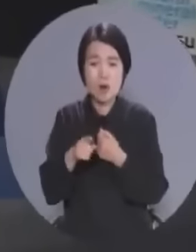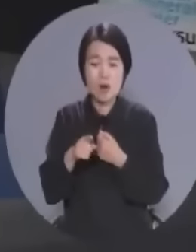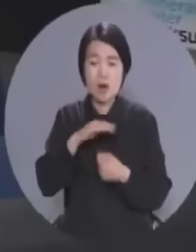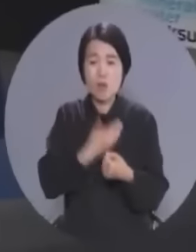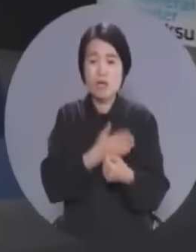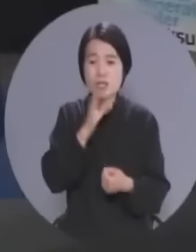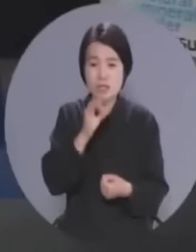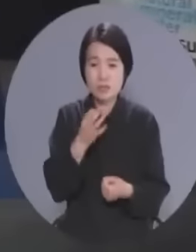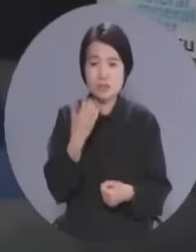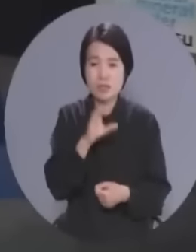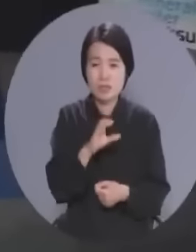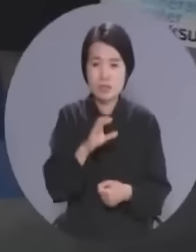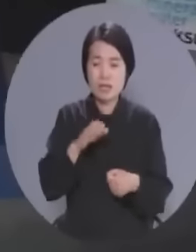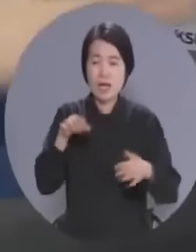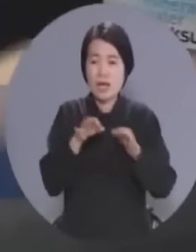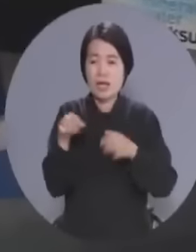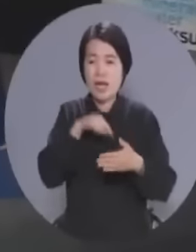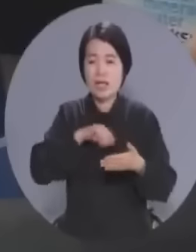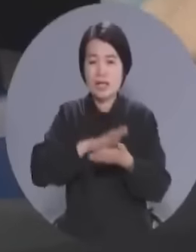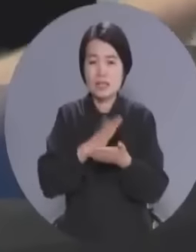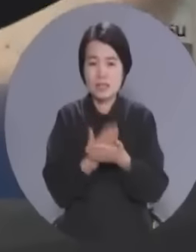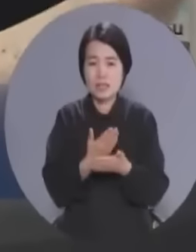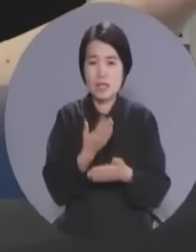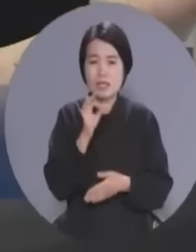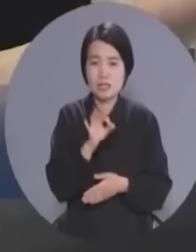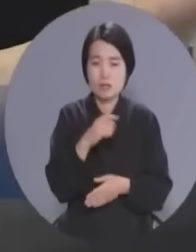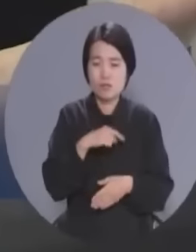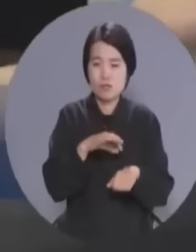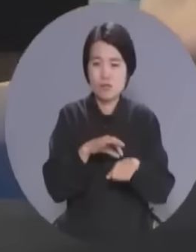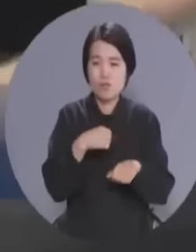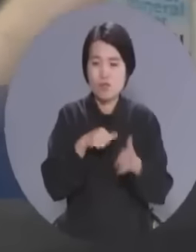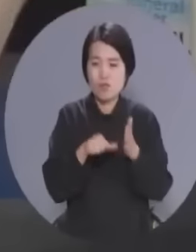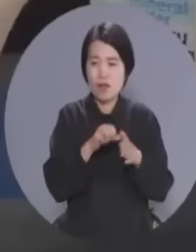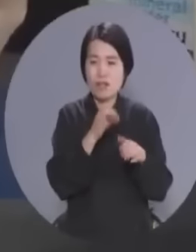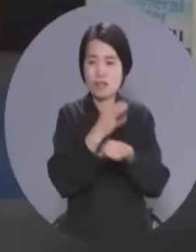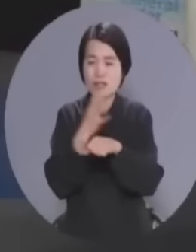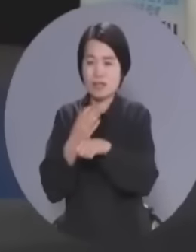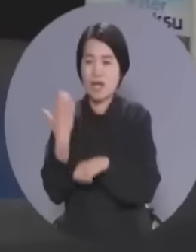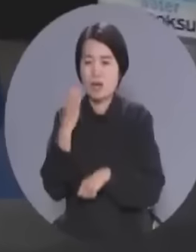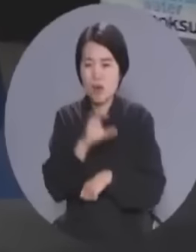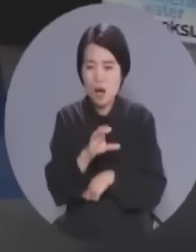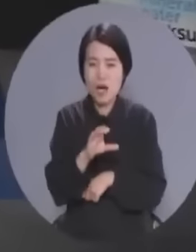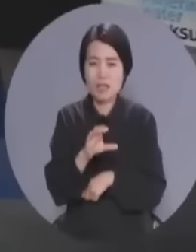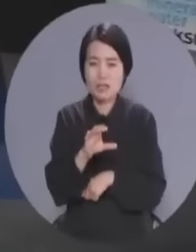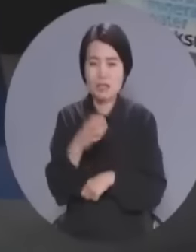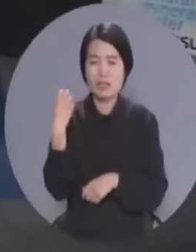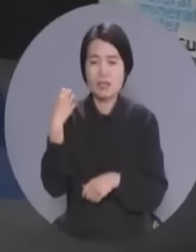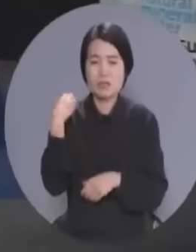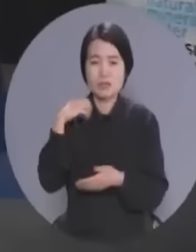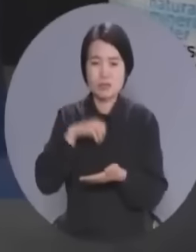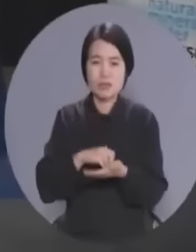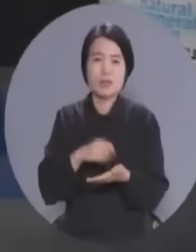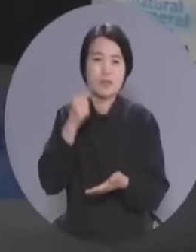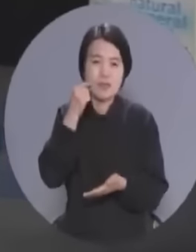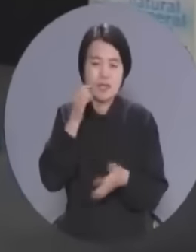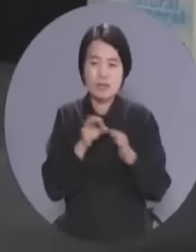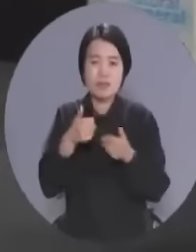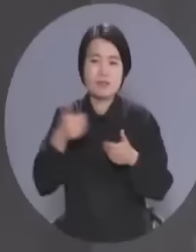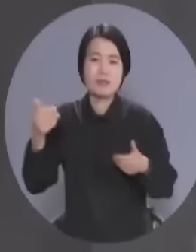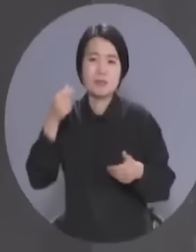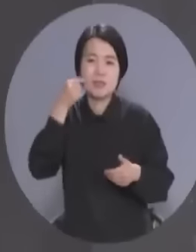준 거와 또 임대료한 거와 물건 구입비와 너무 많이 투자가 내가 빨리 정리를 못하고